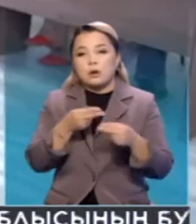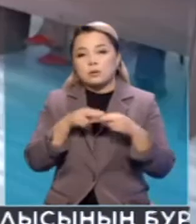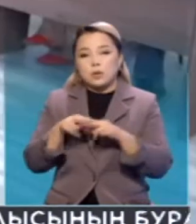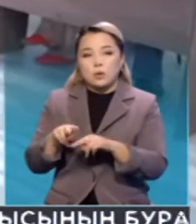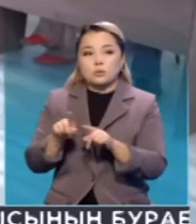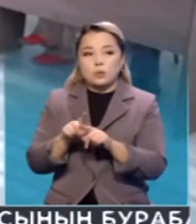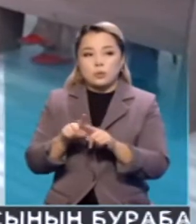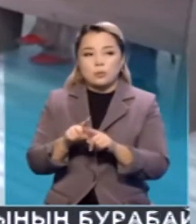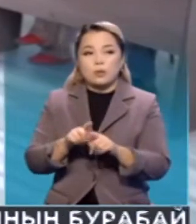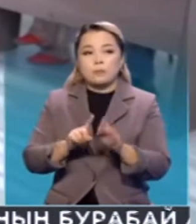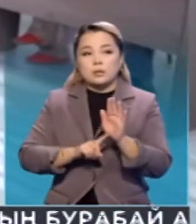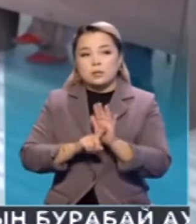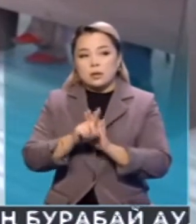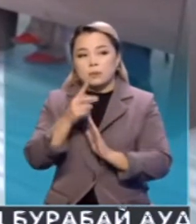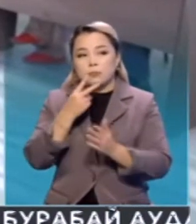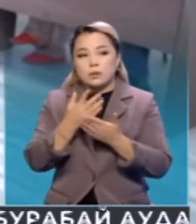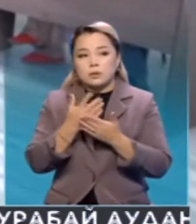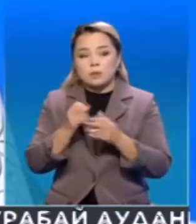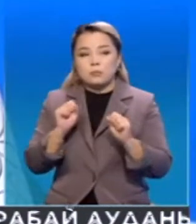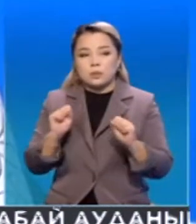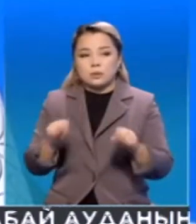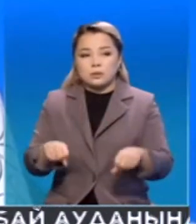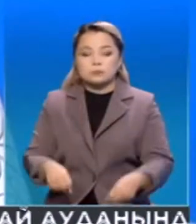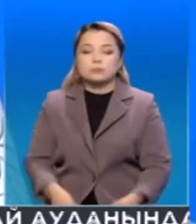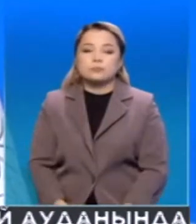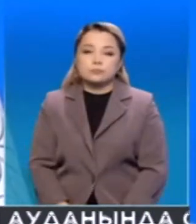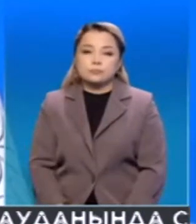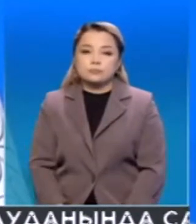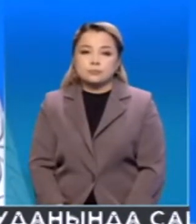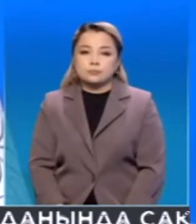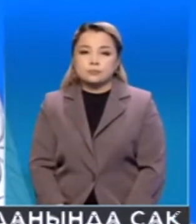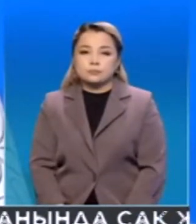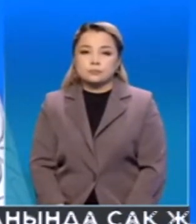отыру бастамалары да құптарлық дейді.